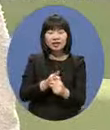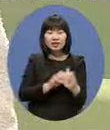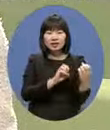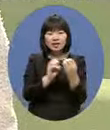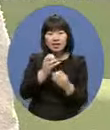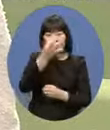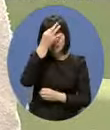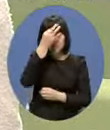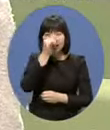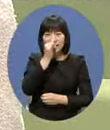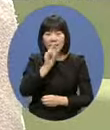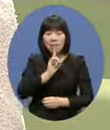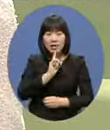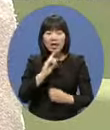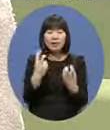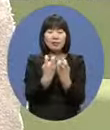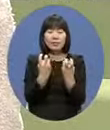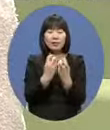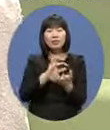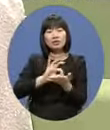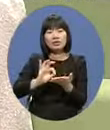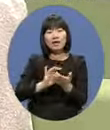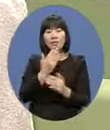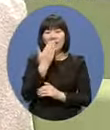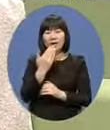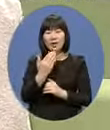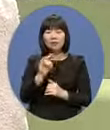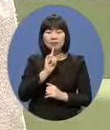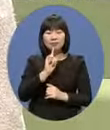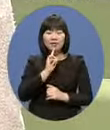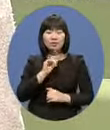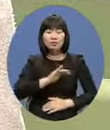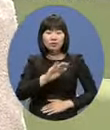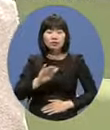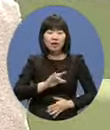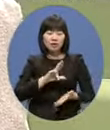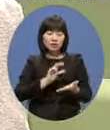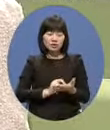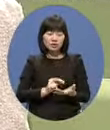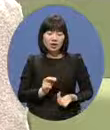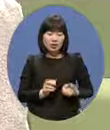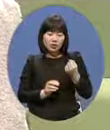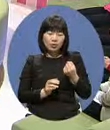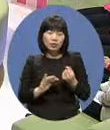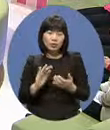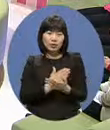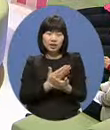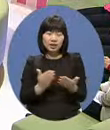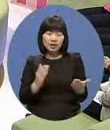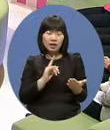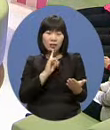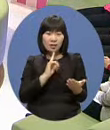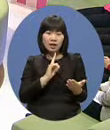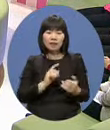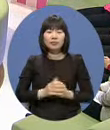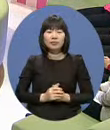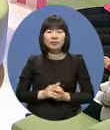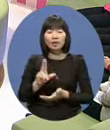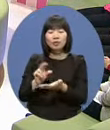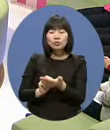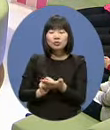기술이 있다 그랬잖아요 방법을 쓰는 거예요 그래서 그 말을 우리가 이제 문제 소유 가리기라도 이제 얘기를 하는데요 여기서 이제